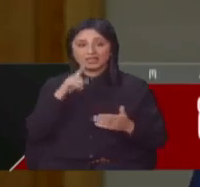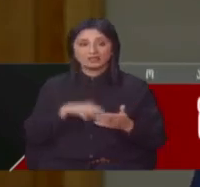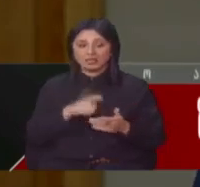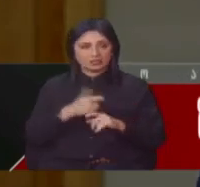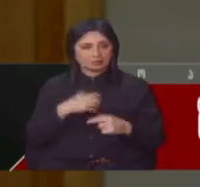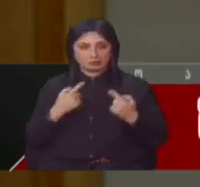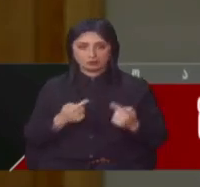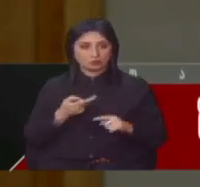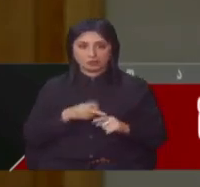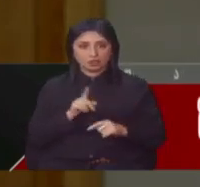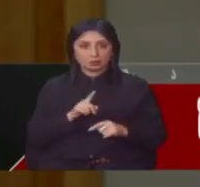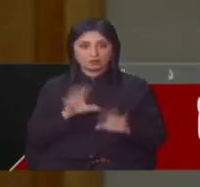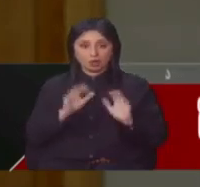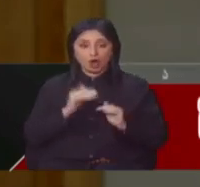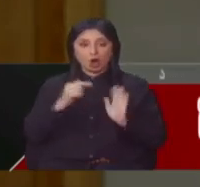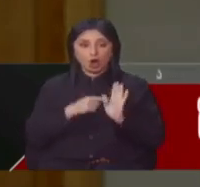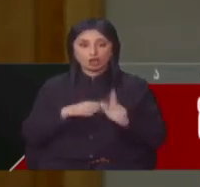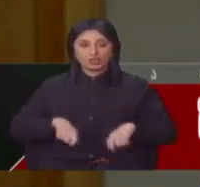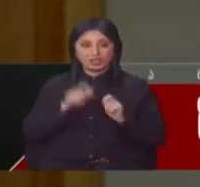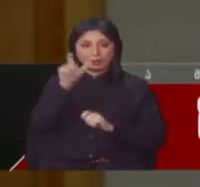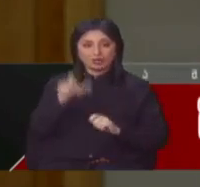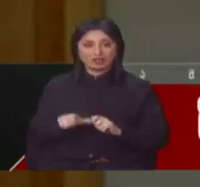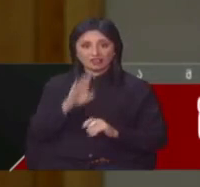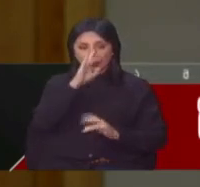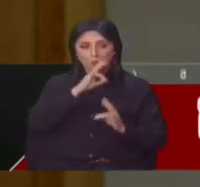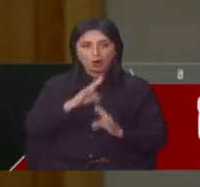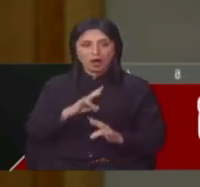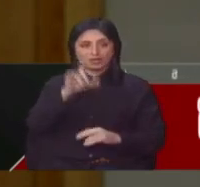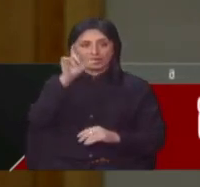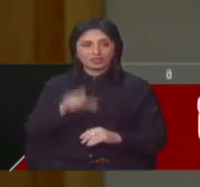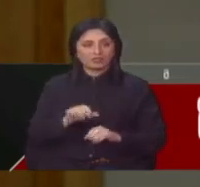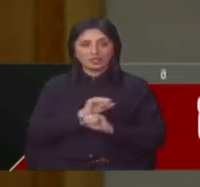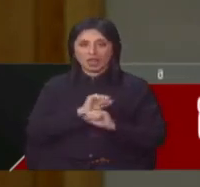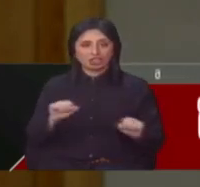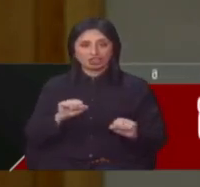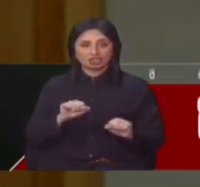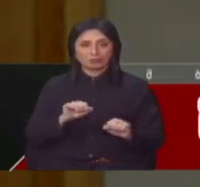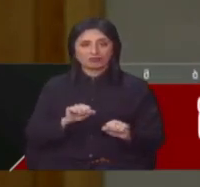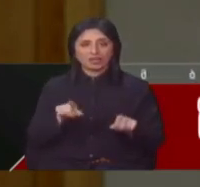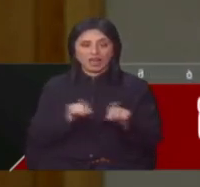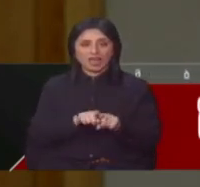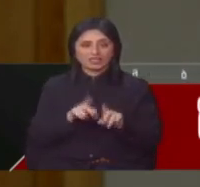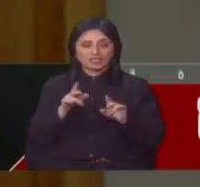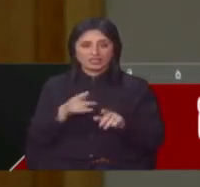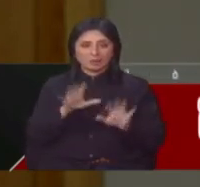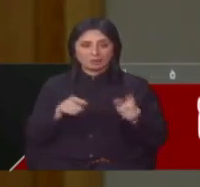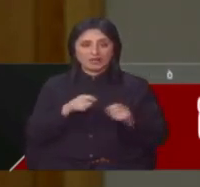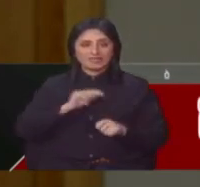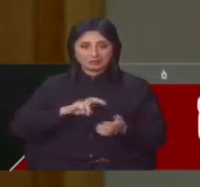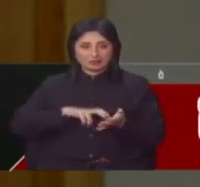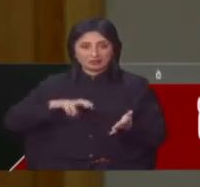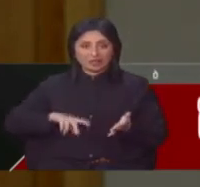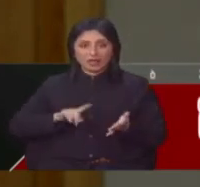s-a liam neșlovan, isrom, cu instituții stamrhovi, la mogolate, adameni, arșeiz leba, aseto, des, prezent, istanam de